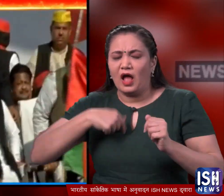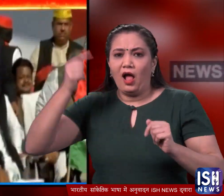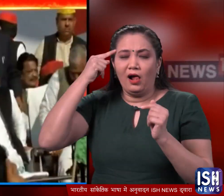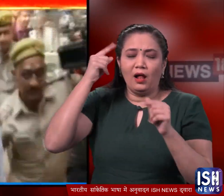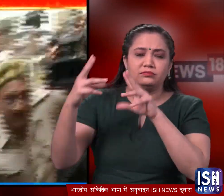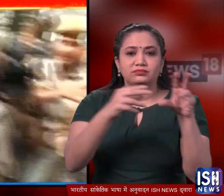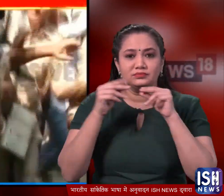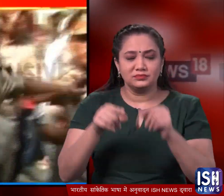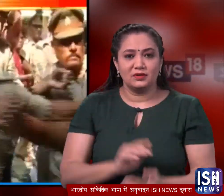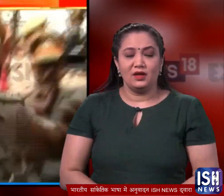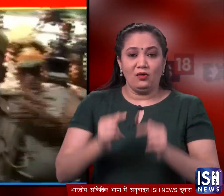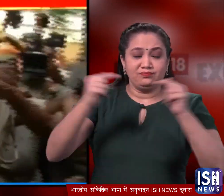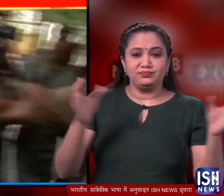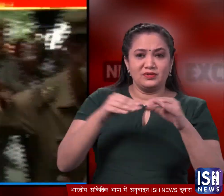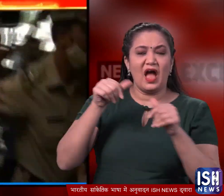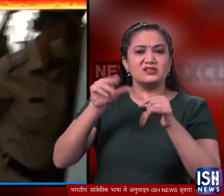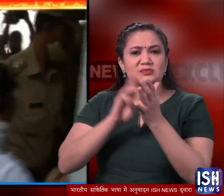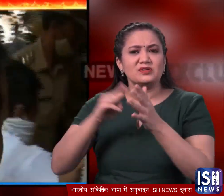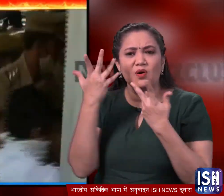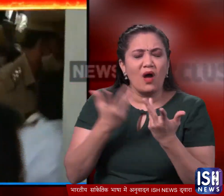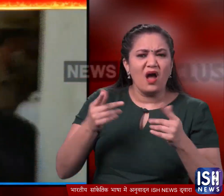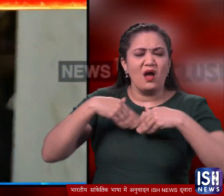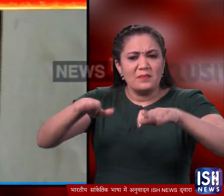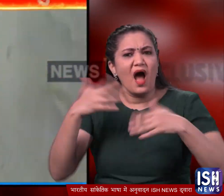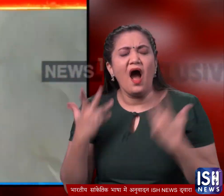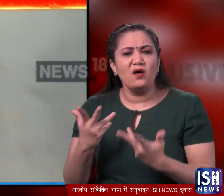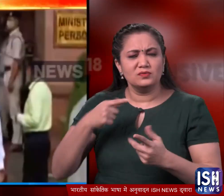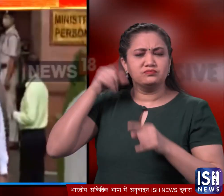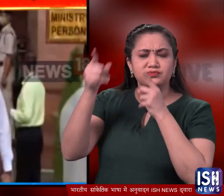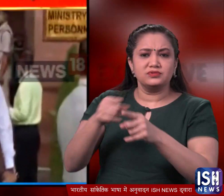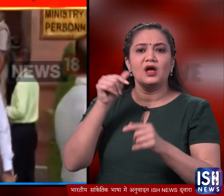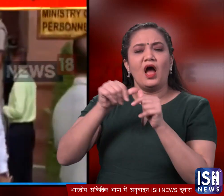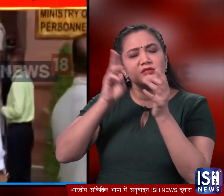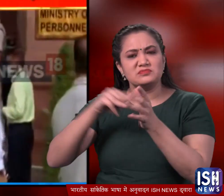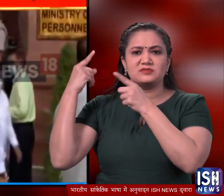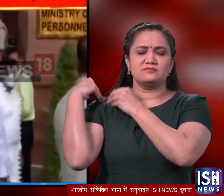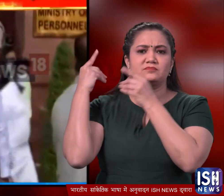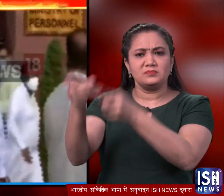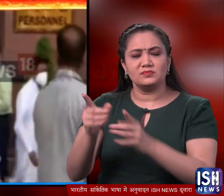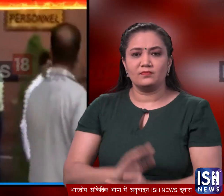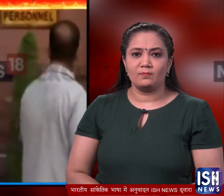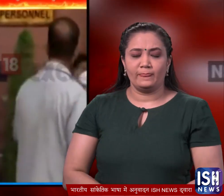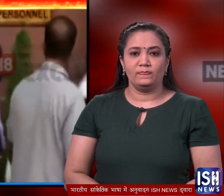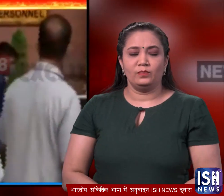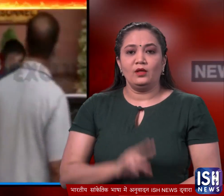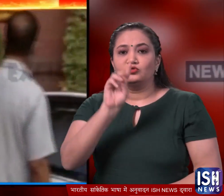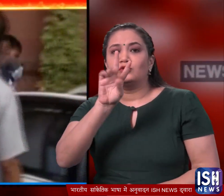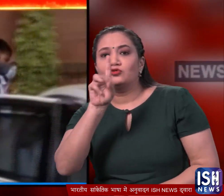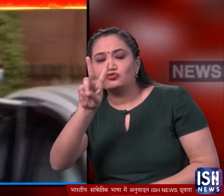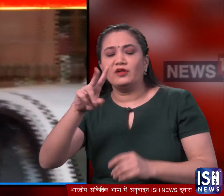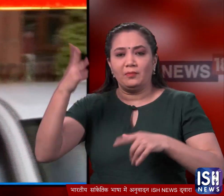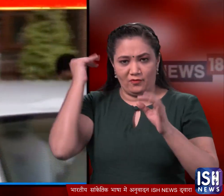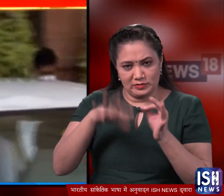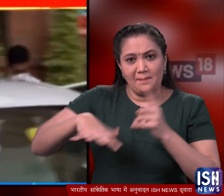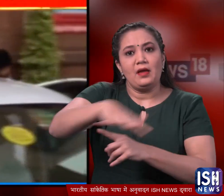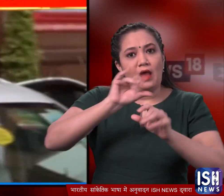की गूंज सुनाई दी। विपक्ष ने आशीष मिश्रा को जमानत मिलने पर सवाल खड़े करते हुए उनके पिता अजय मिश्रा को घेर लिया। अजय मिश्रा 2012